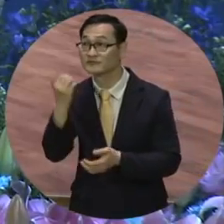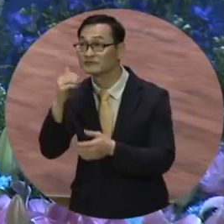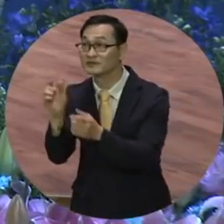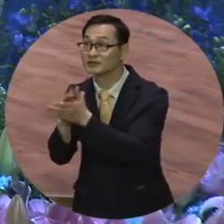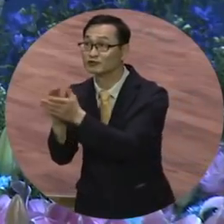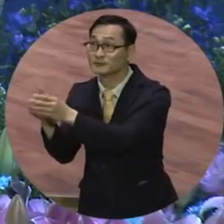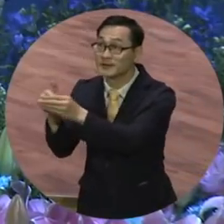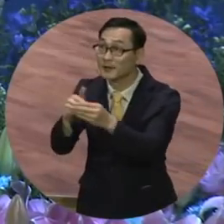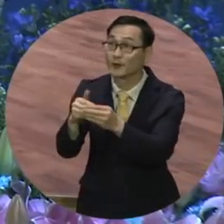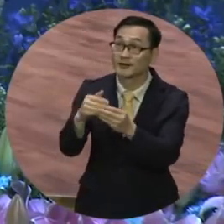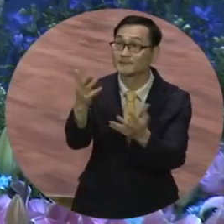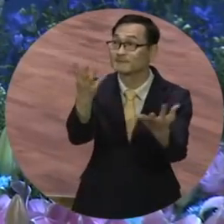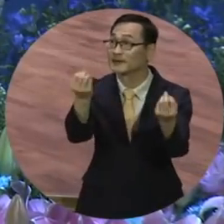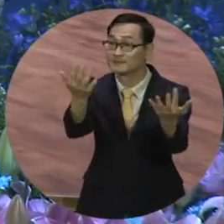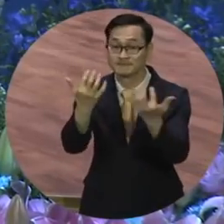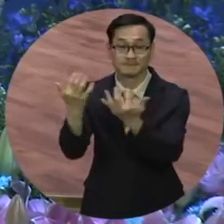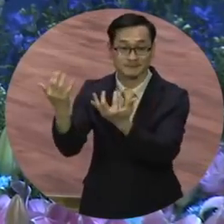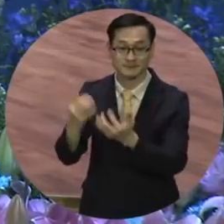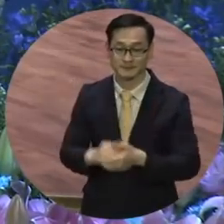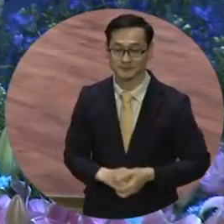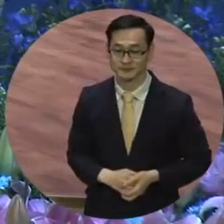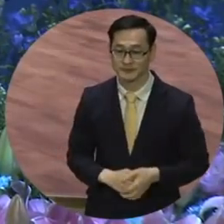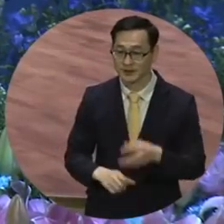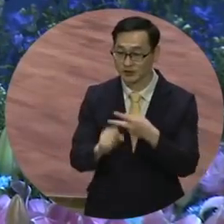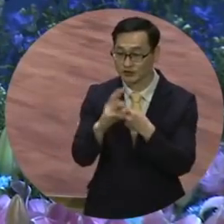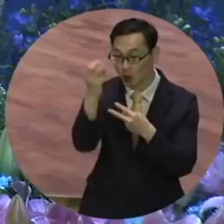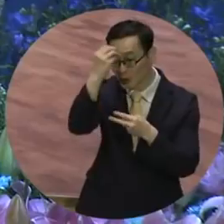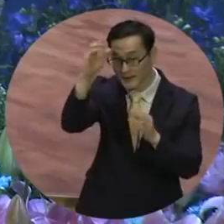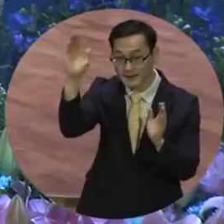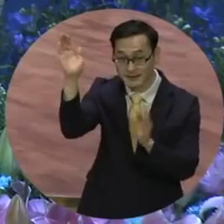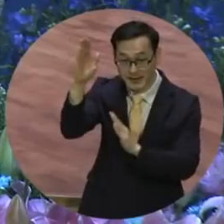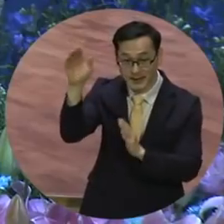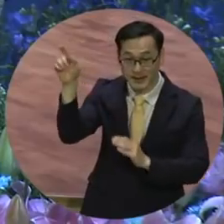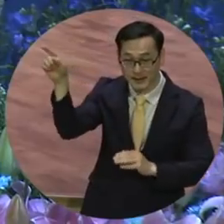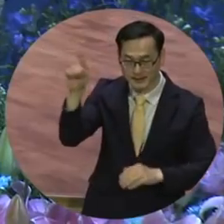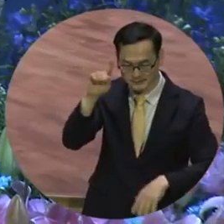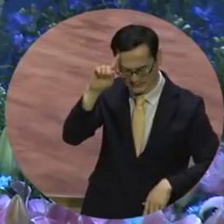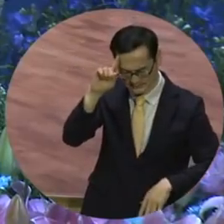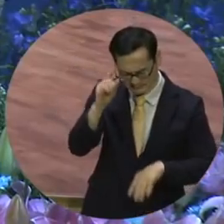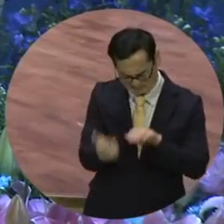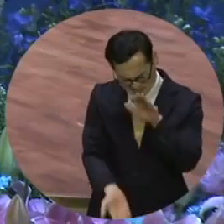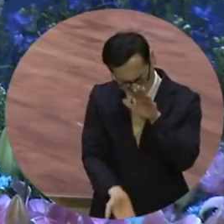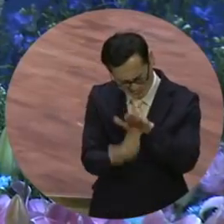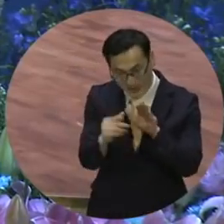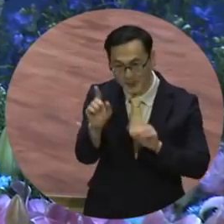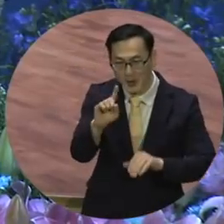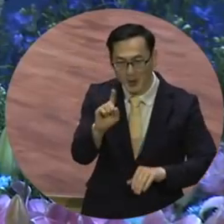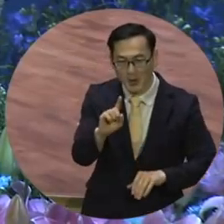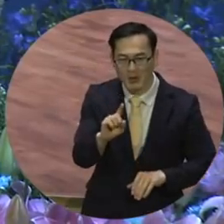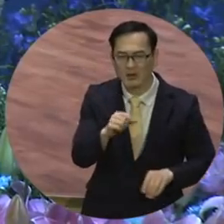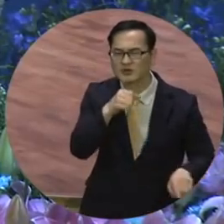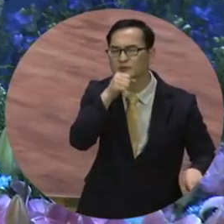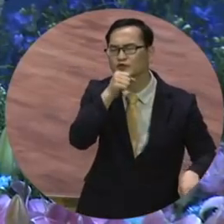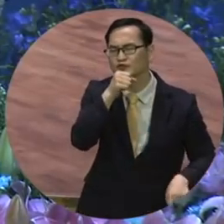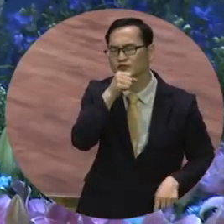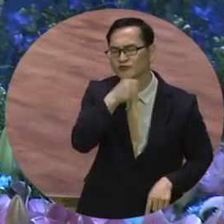해서 참석을 많이 했는데 우리 중고등부 학생들이 가장 스트레스가 뭐냐 학교 성적이에요.